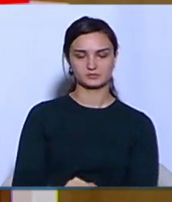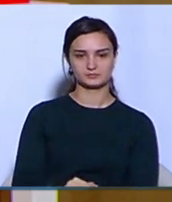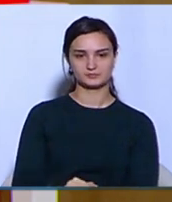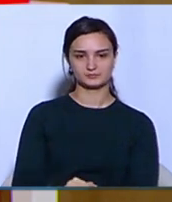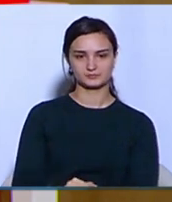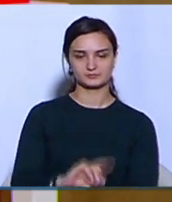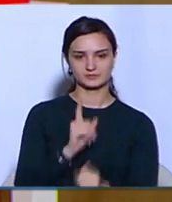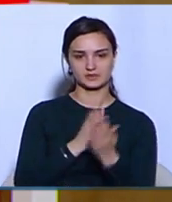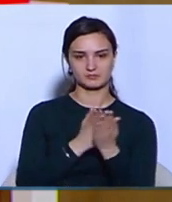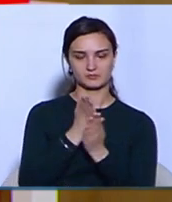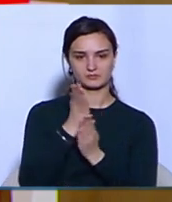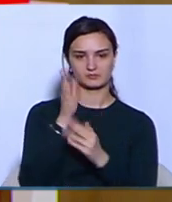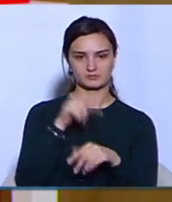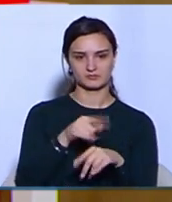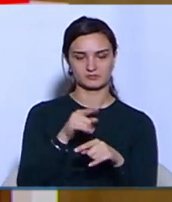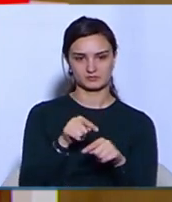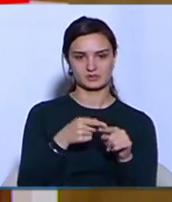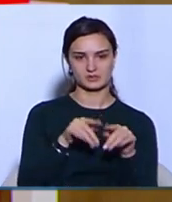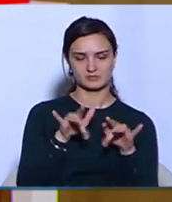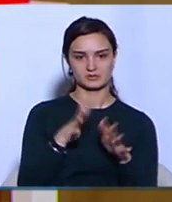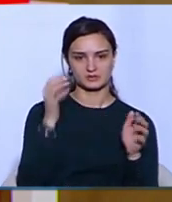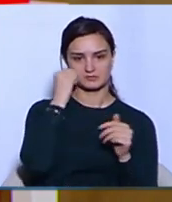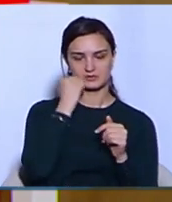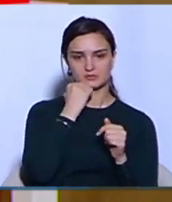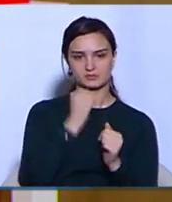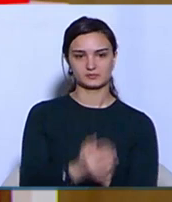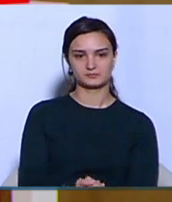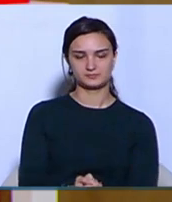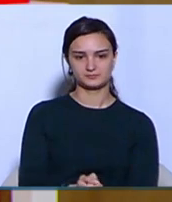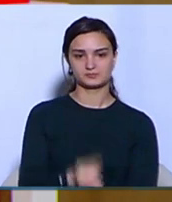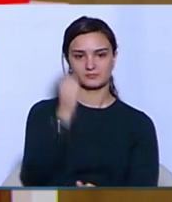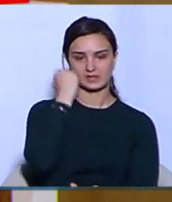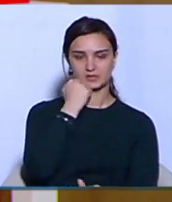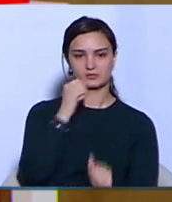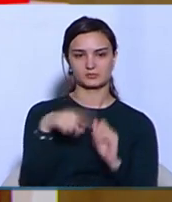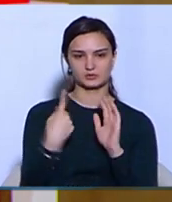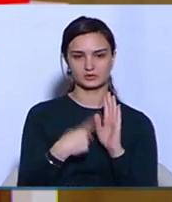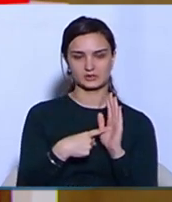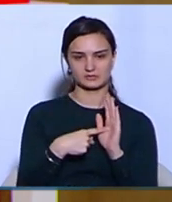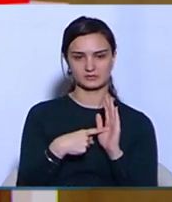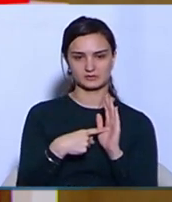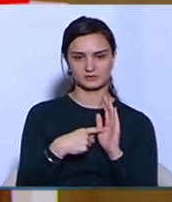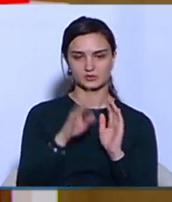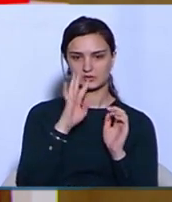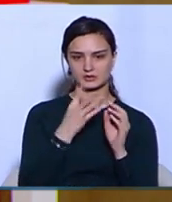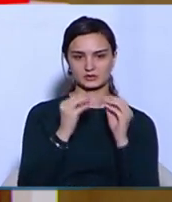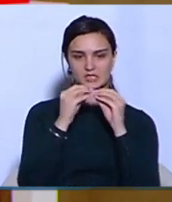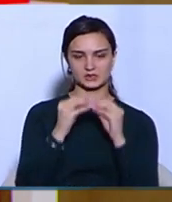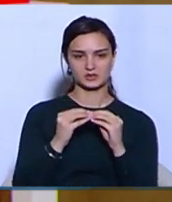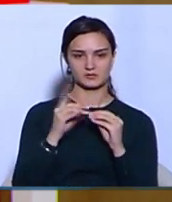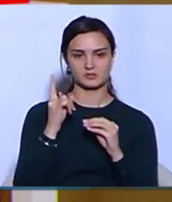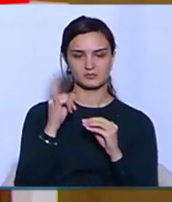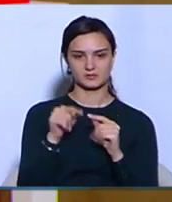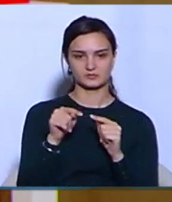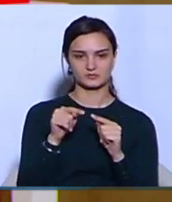თანატოლებთან, რა მიმართულებით წავიყვანოთ ეს საქმე. დიდი მადლობა. მადლობა, მადლობა შეკითხვისთვის. 4 წლის და 10 თვის